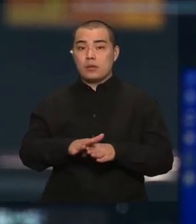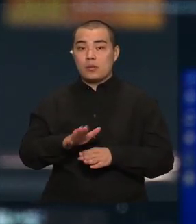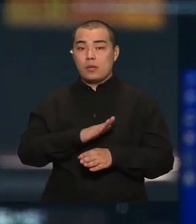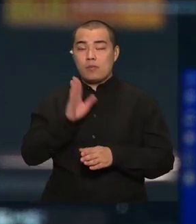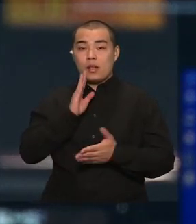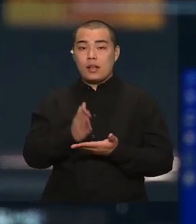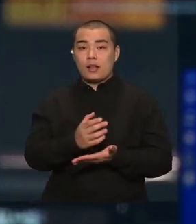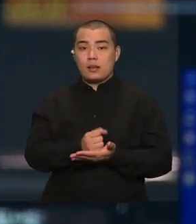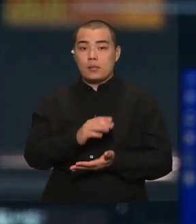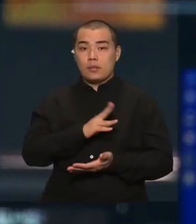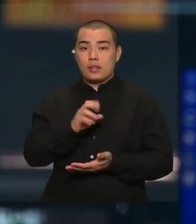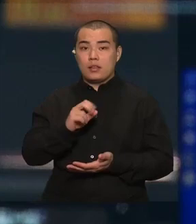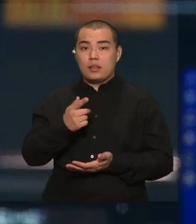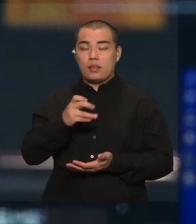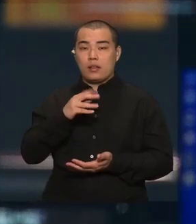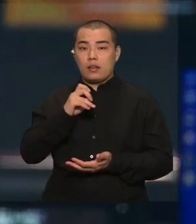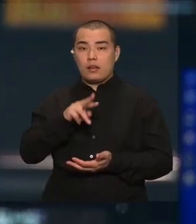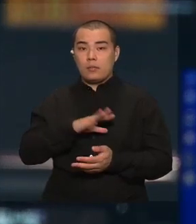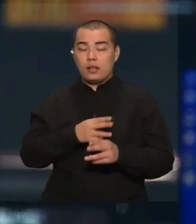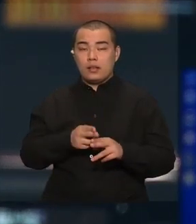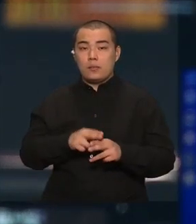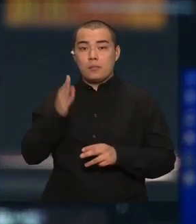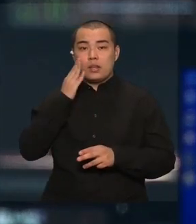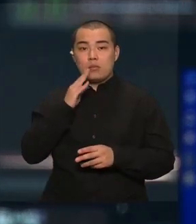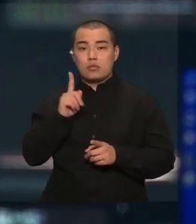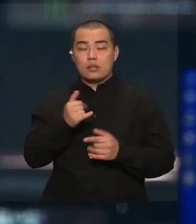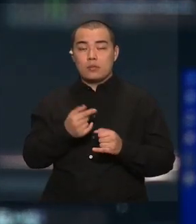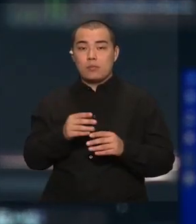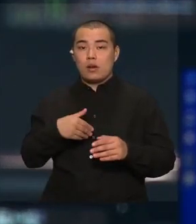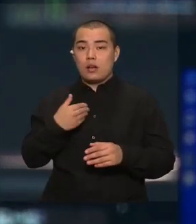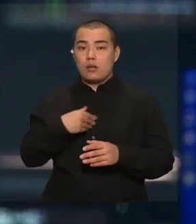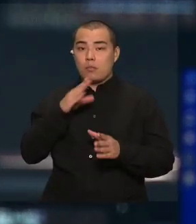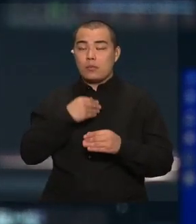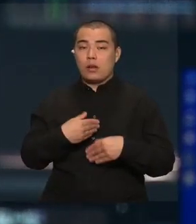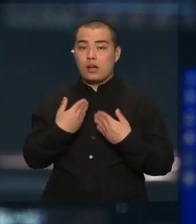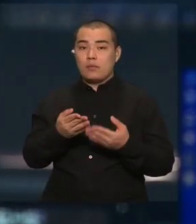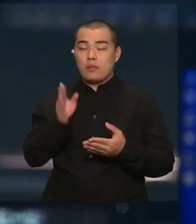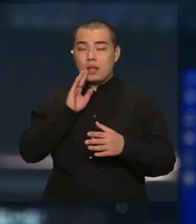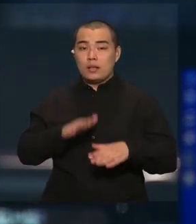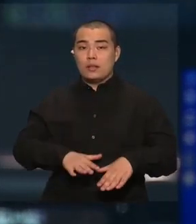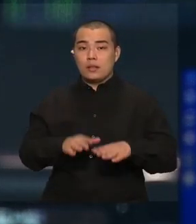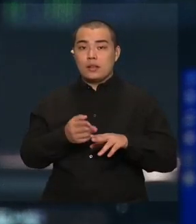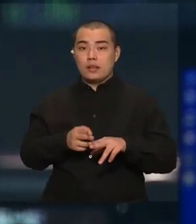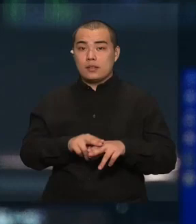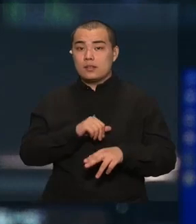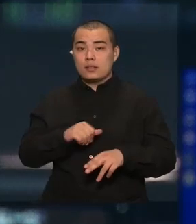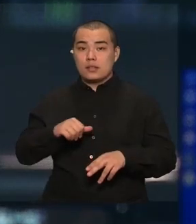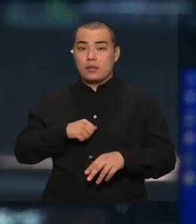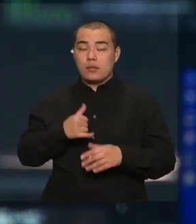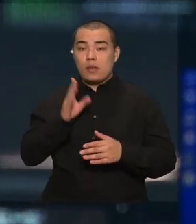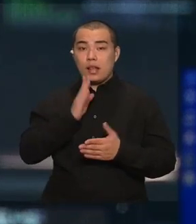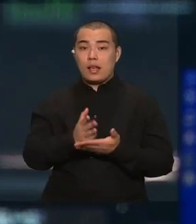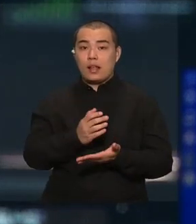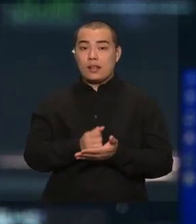крупное водохранилище – Кингирское. Это пример того, какую пользу могут принести паводковые воды. Отмечу, что именно это